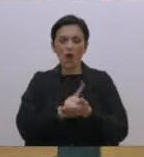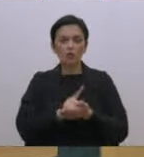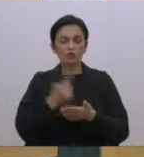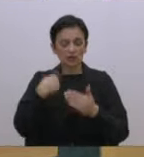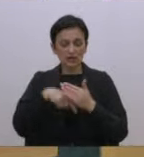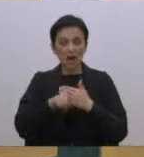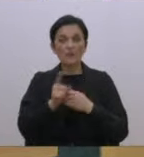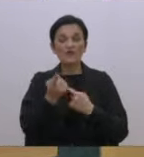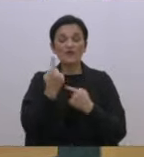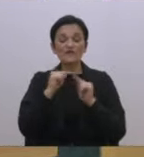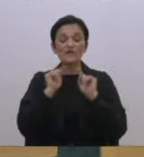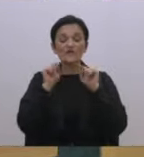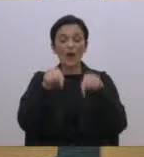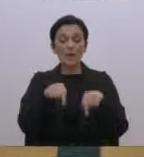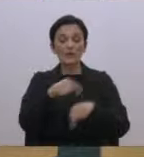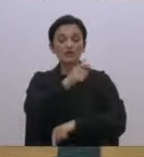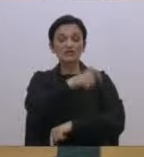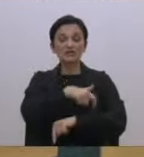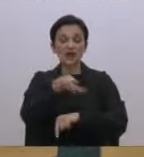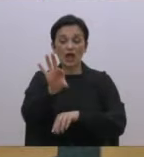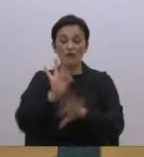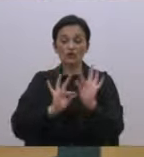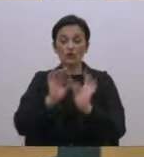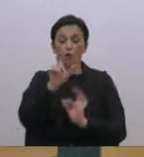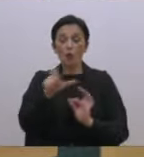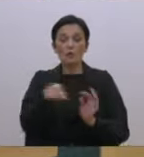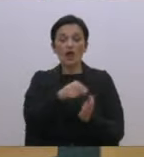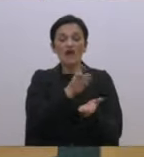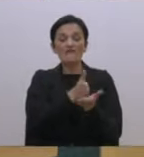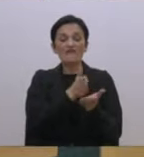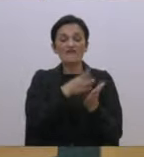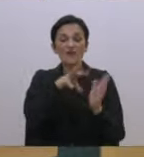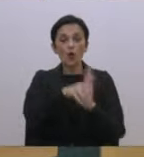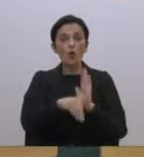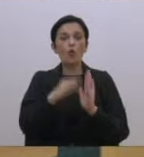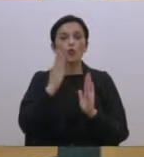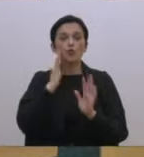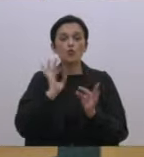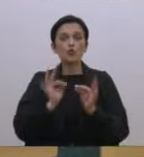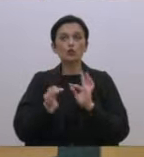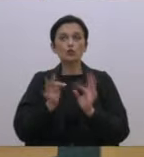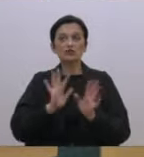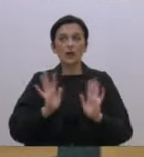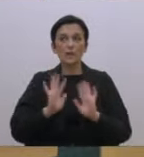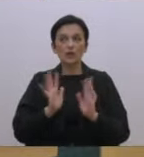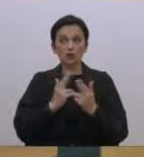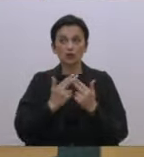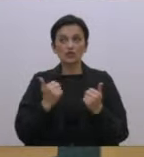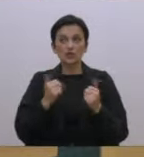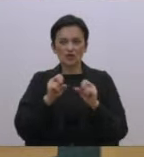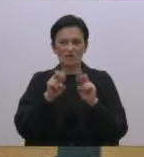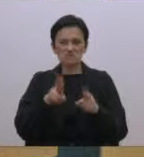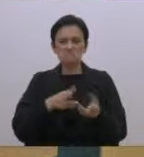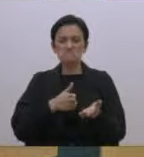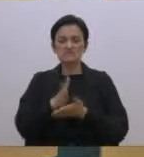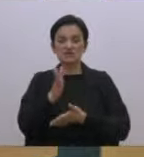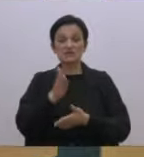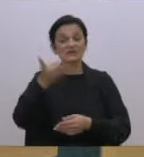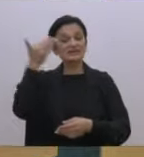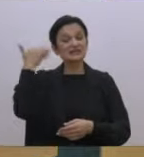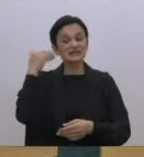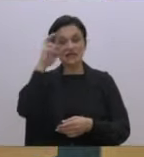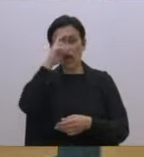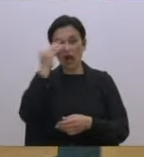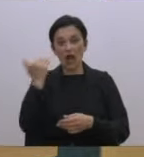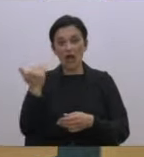გამომდინარე ვაბრუნებთ ამ წევრ კორესპონდენტების არსებობას, რომელიც სრულიად უსამართლოდ და მიზან მიმართულად წინა ხელისუფლების მიერ